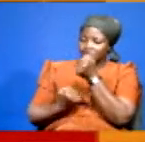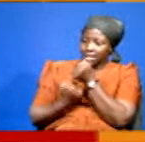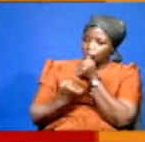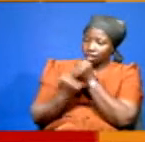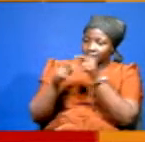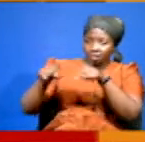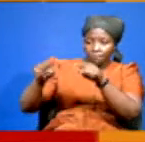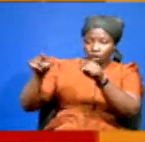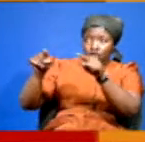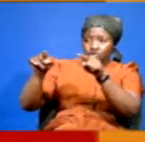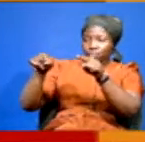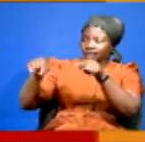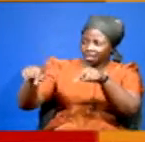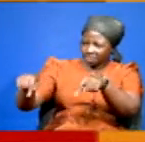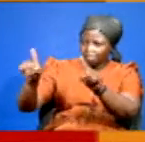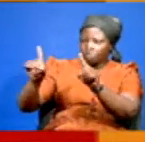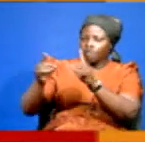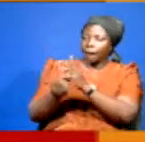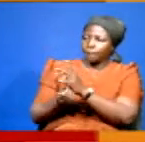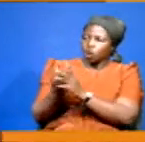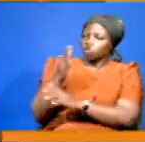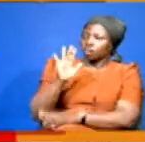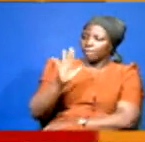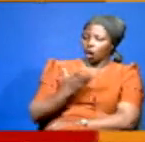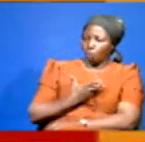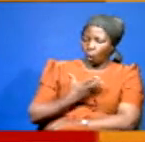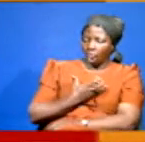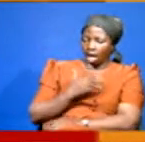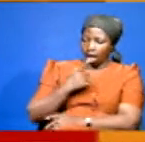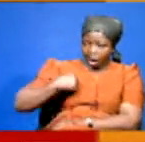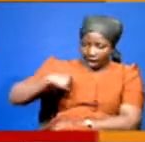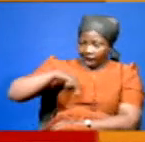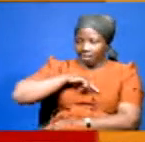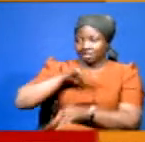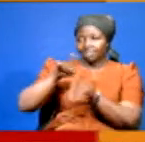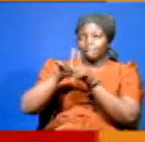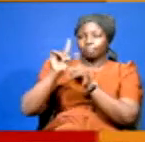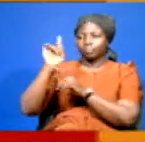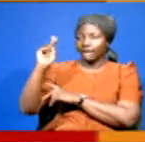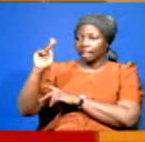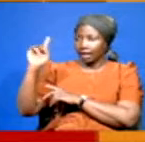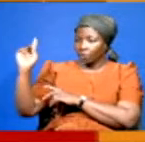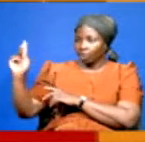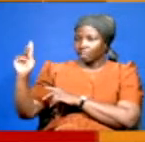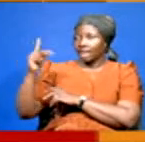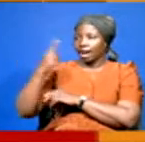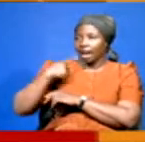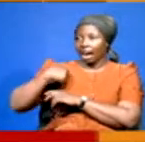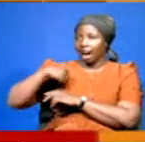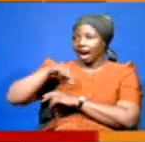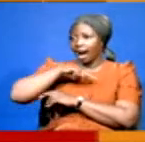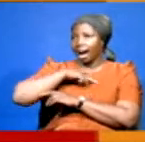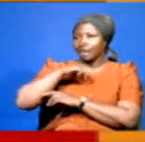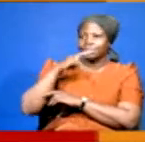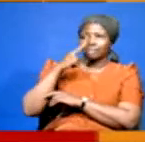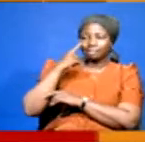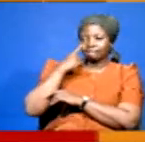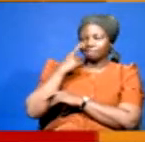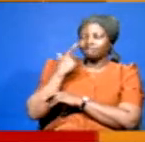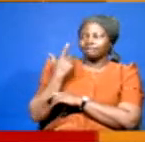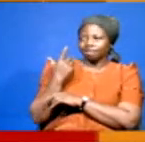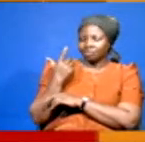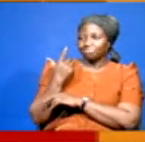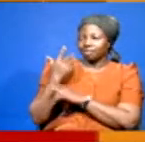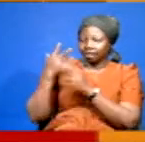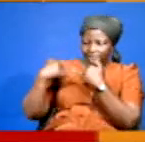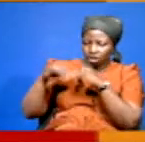their own. Sisi tuliangalia kama Kenya Kwanza kwamba we are importing even kitu ambayo tunaweza zalisha katika nchi yetu.